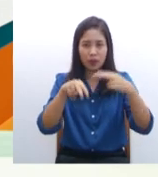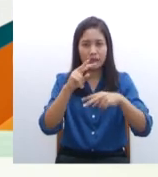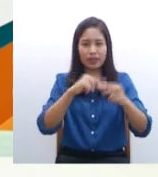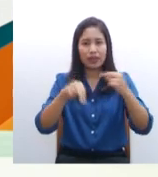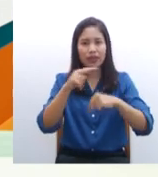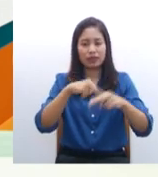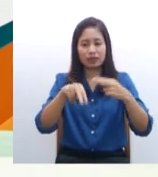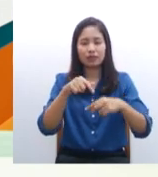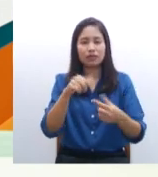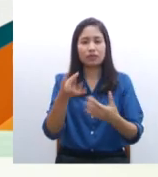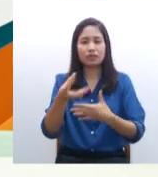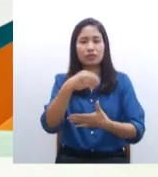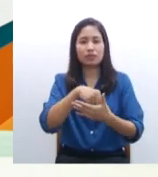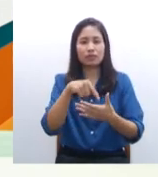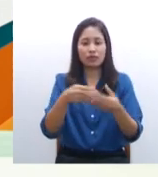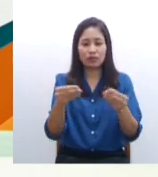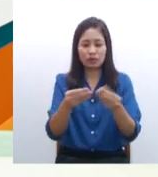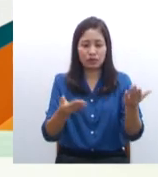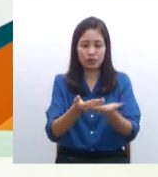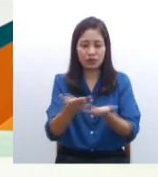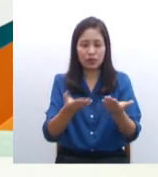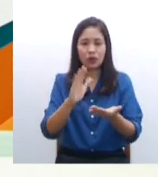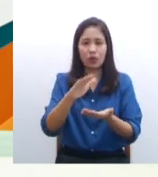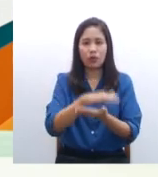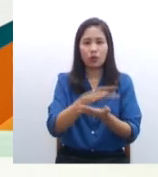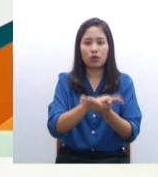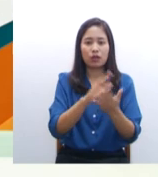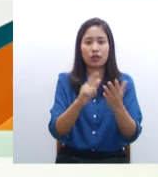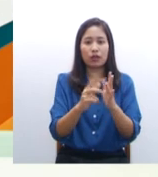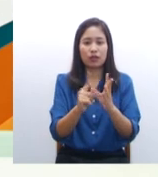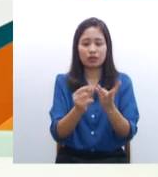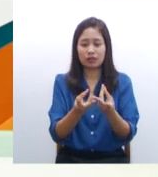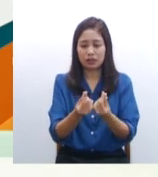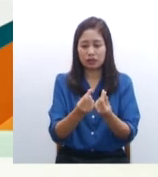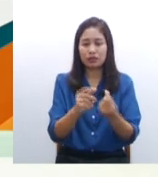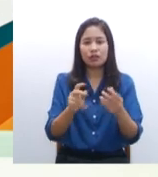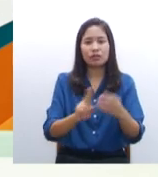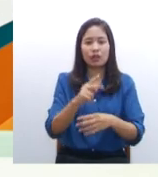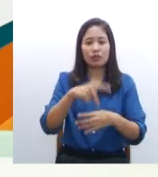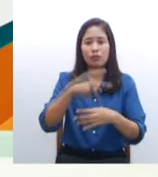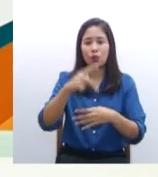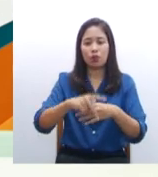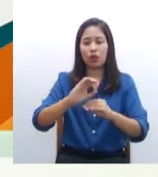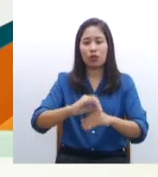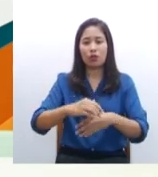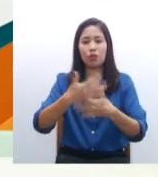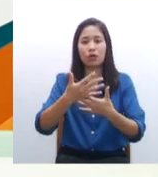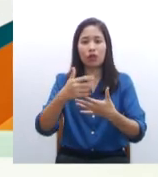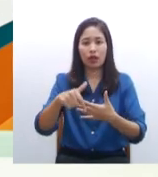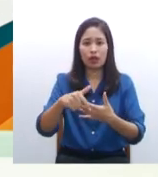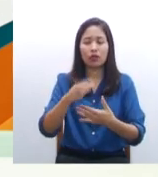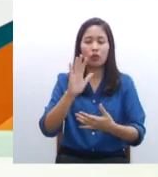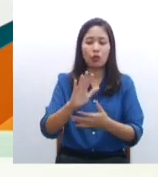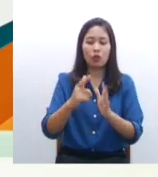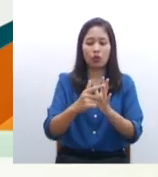ทศและสามารถแลกเปลี่ยนการนิเทศกับโรงเรียนอื่นๆโดยการใช้โปรแกรมนิเทศออนไลน์ที่สำนักงานเขตพื้นที่การศึก